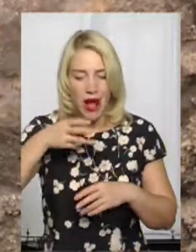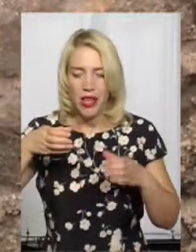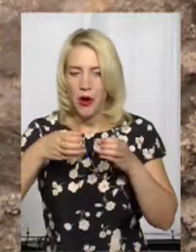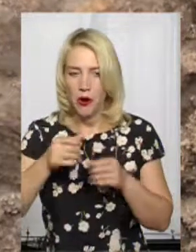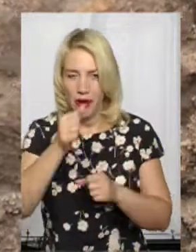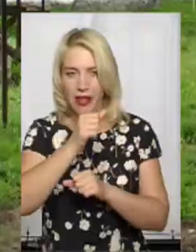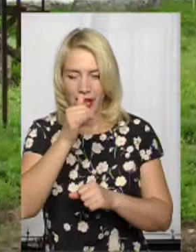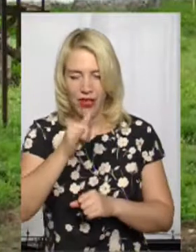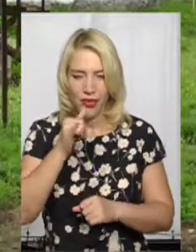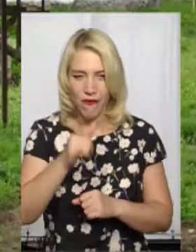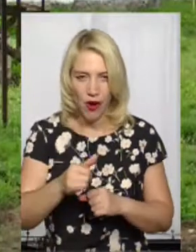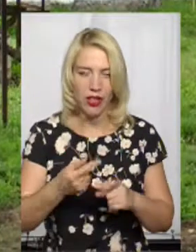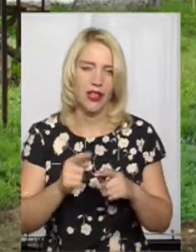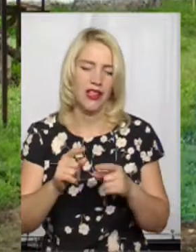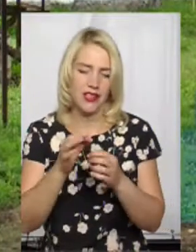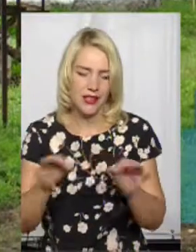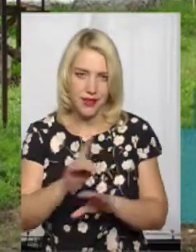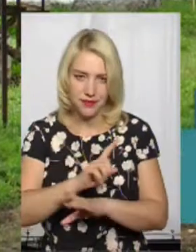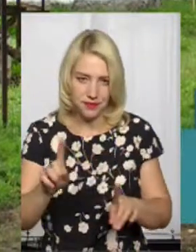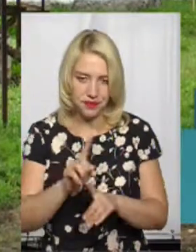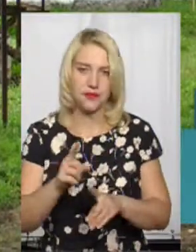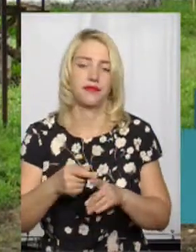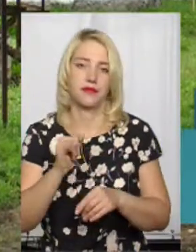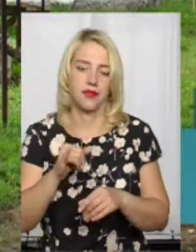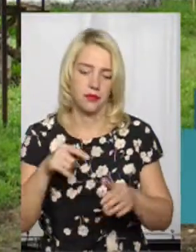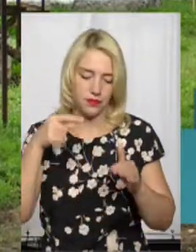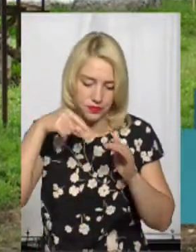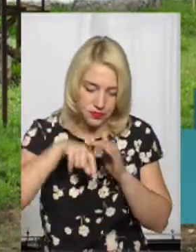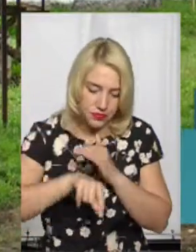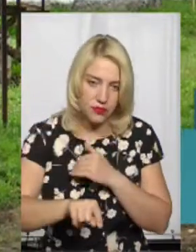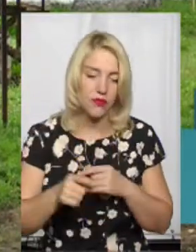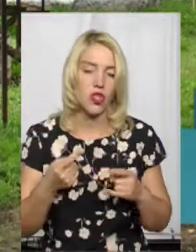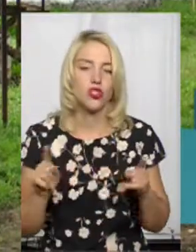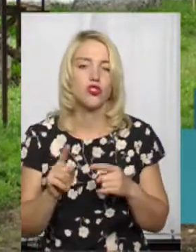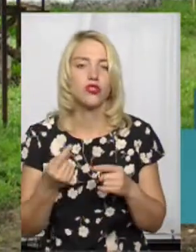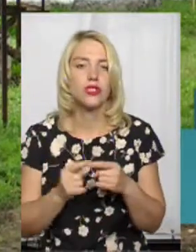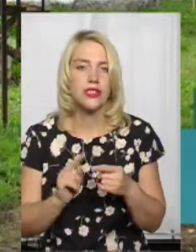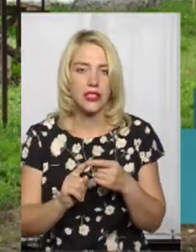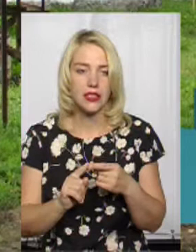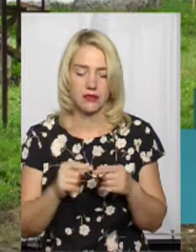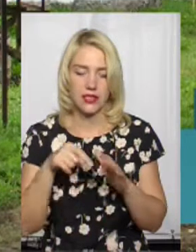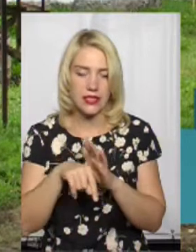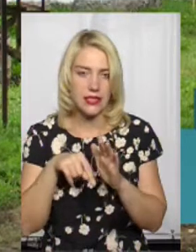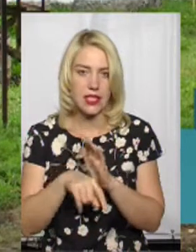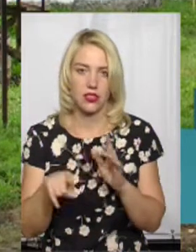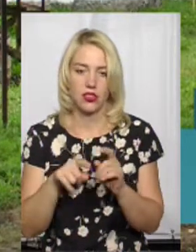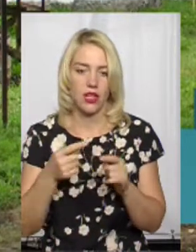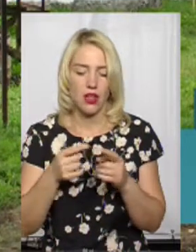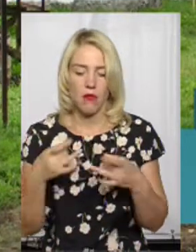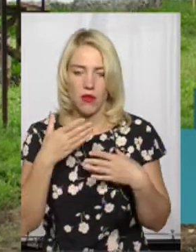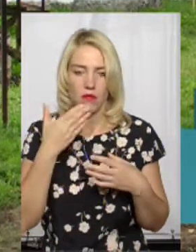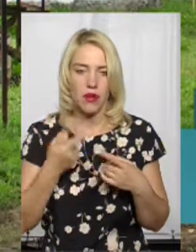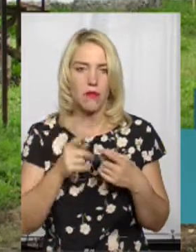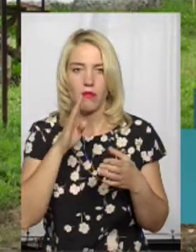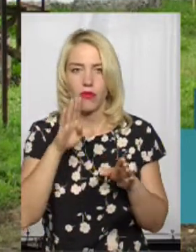у підземелля. Що це за споруда, експлікація до плану нам не пояснює. Однак те, що вона позначена як міські укріплення, як